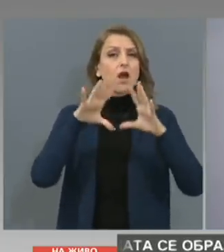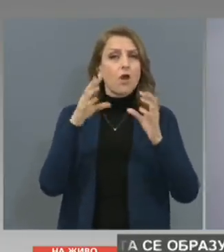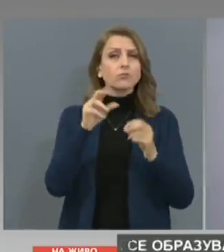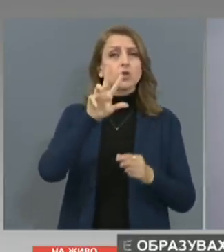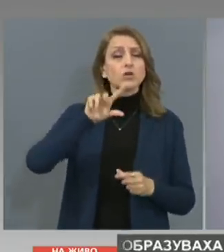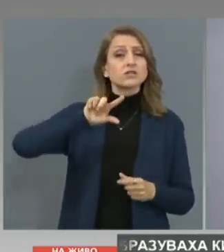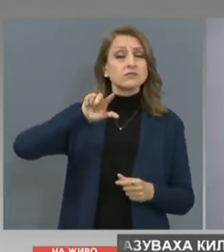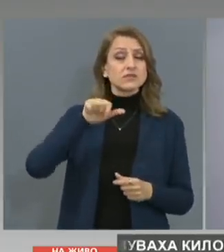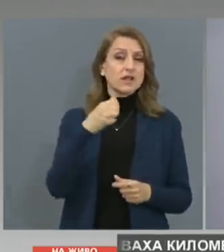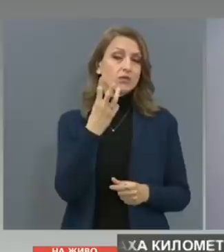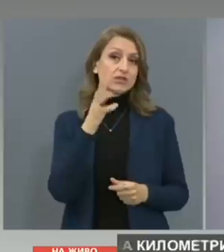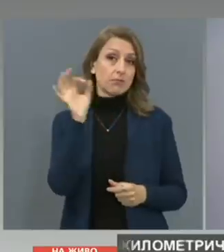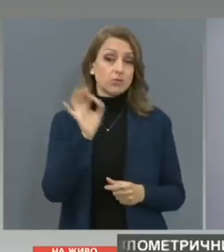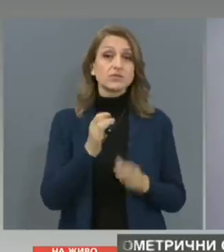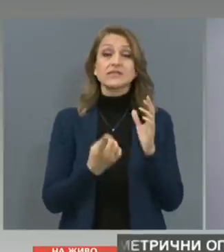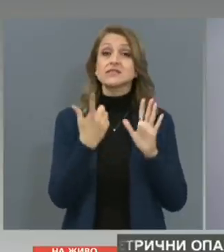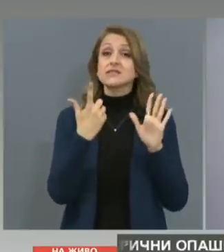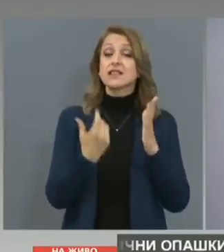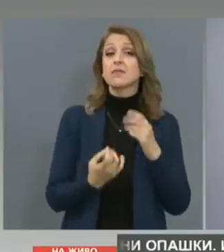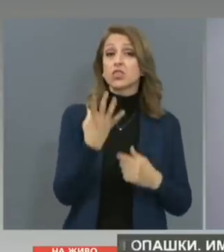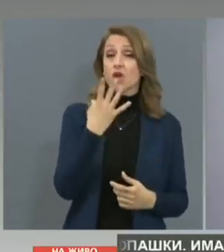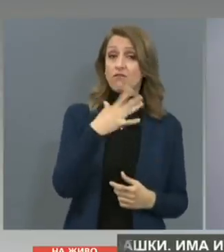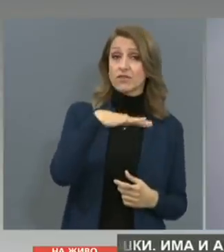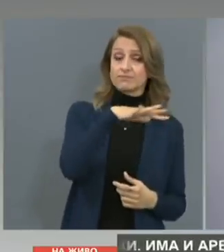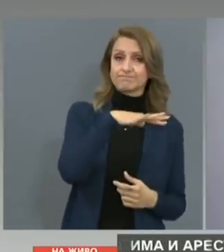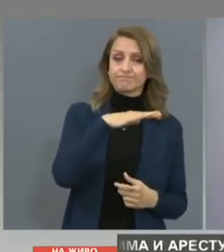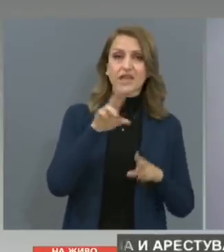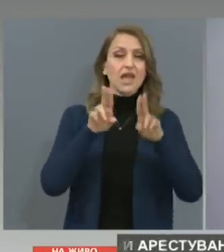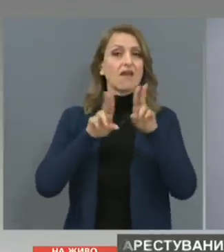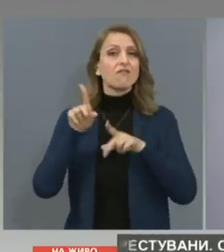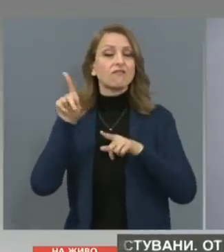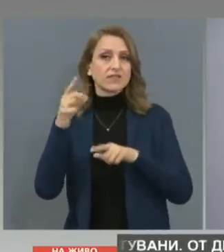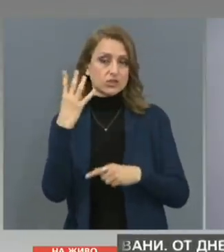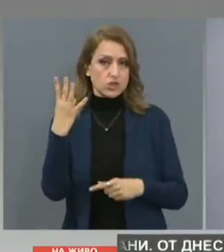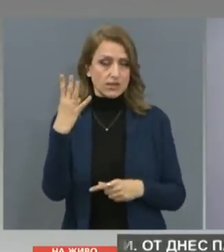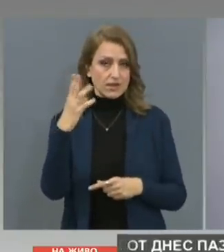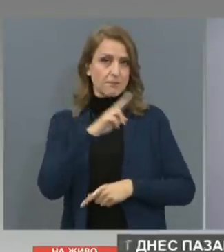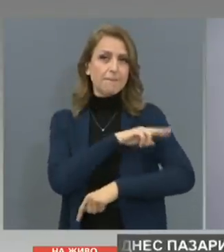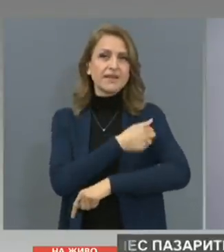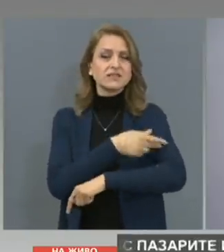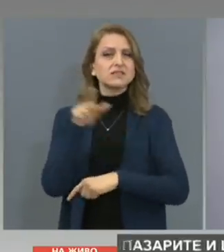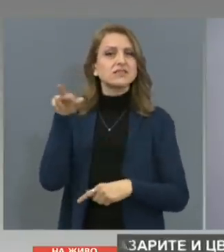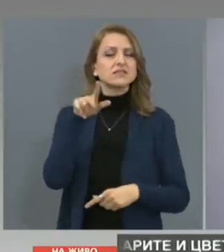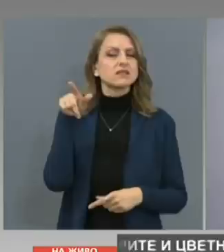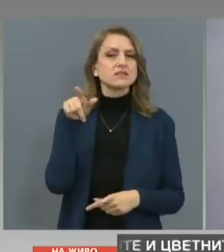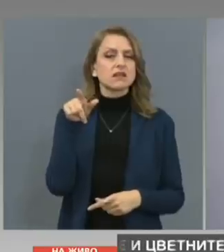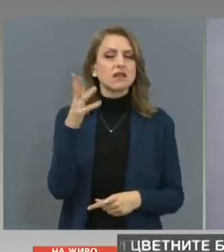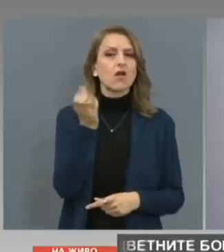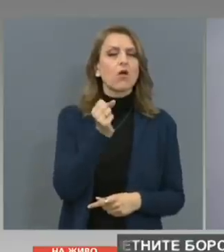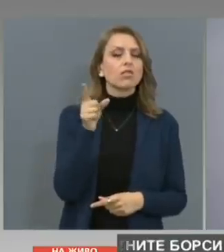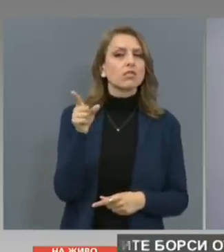8,3% от всички заразени, 7 нови. Във Видин 4 медицински сестри от